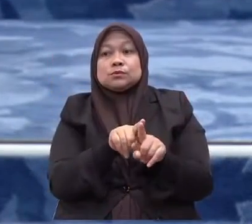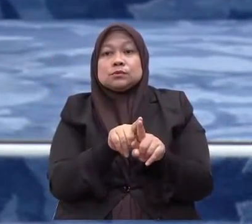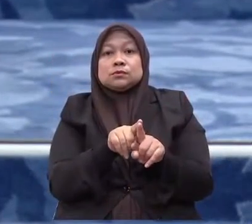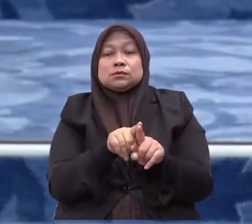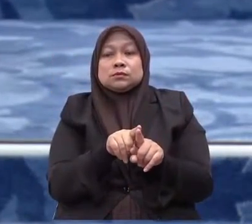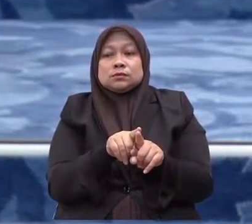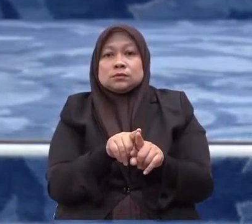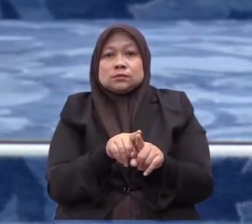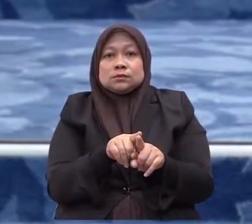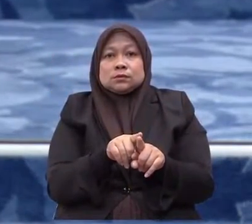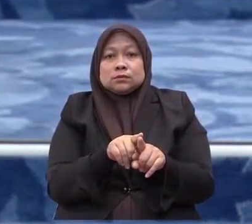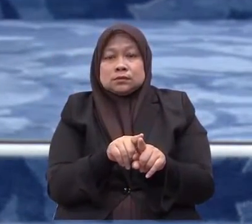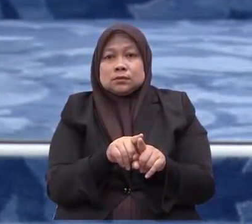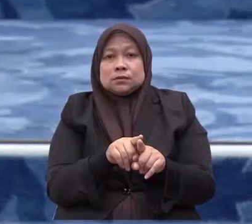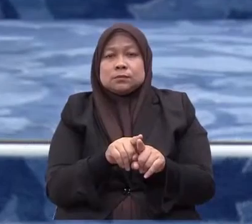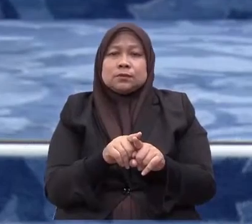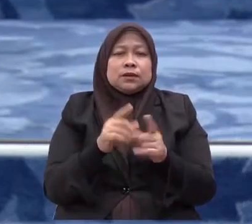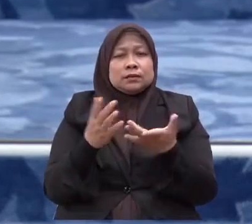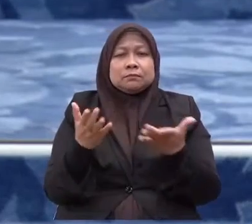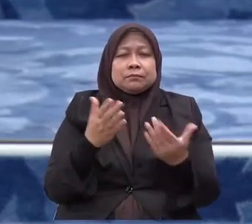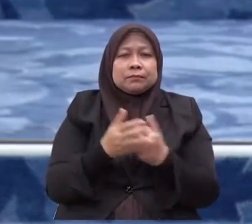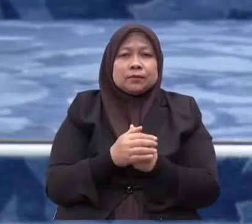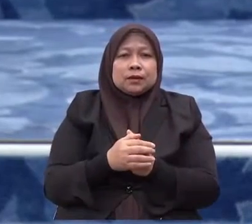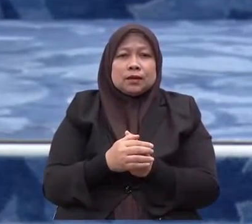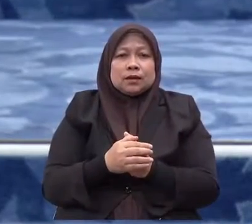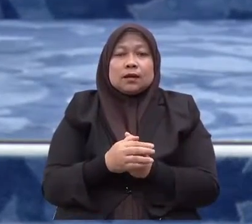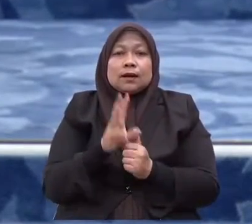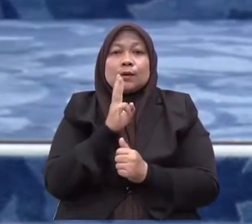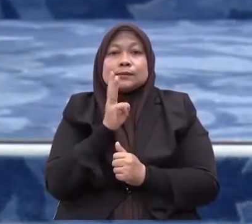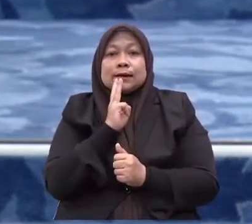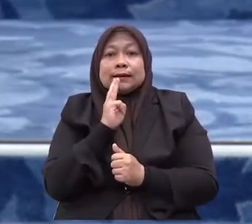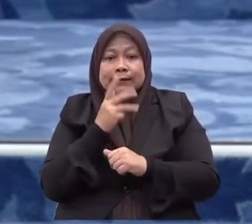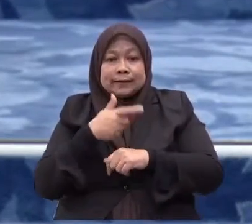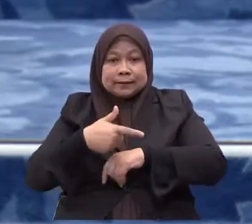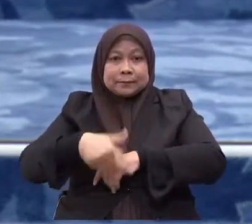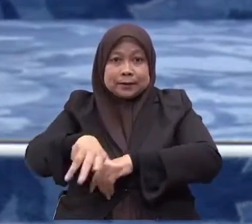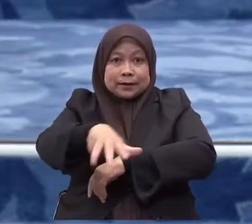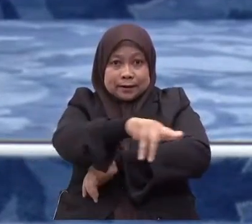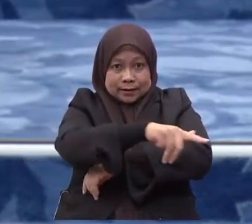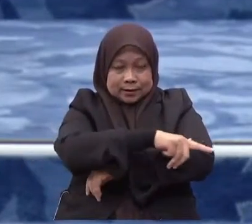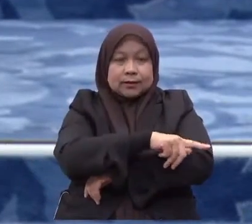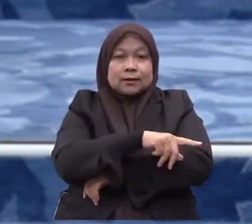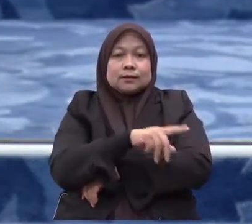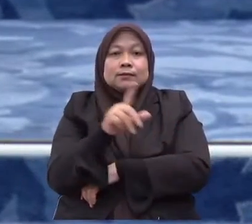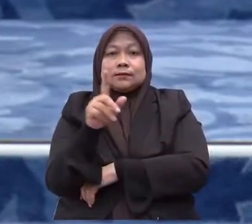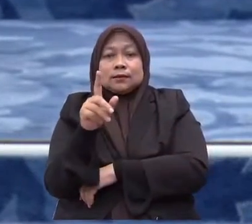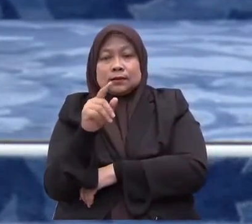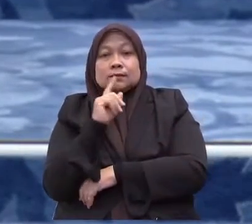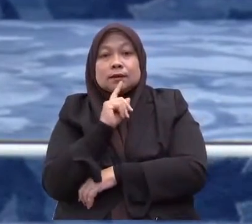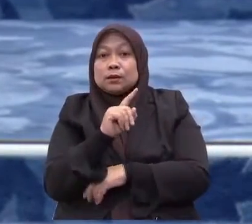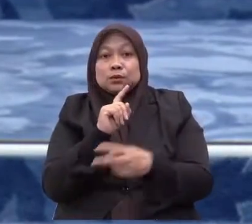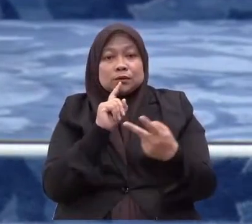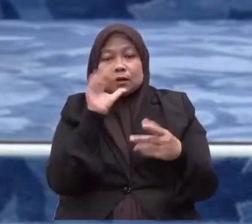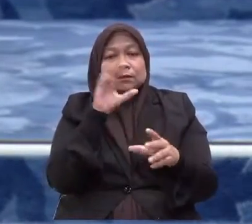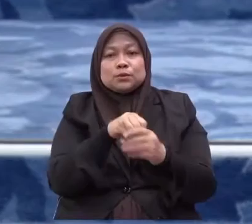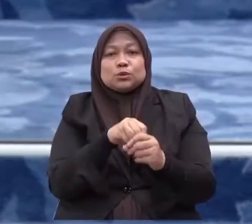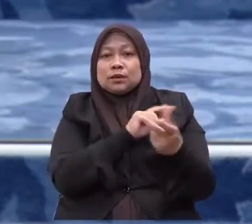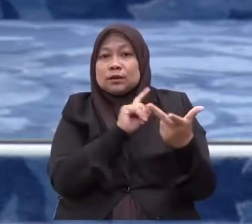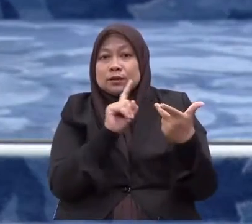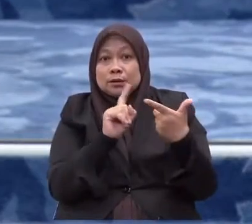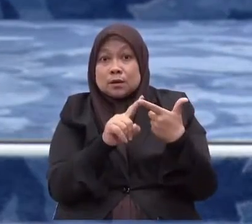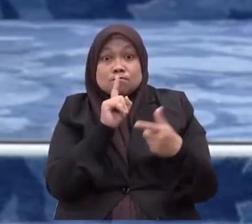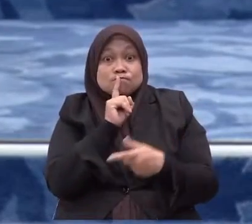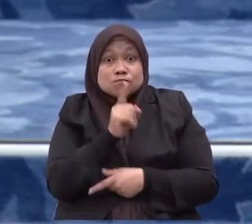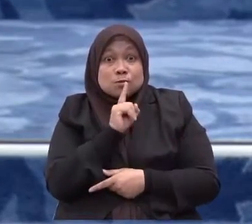yang kita tentang kawasan perairan tidak terlibat yang keduanya soal yang